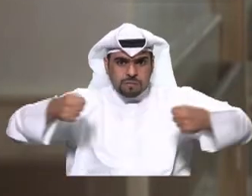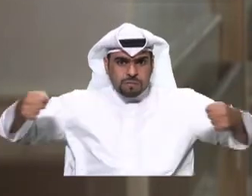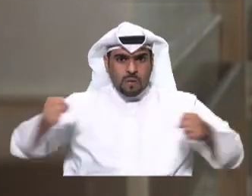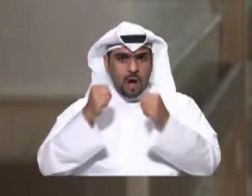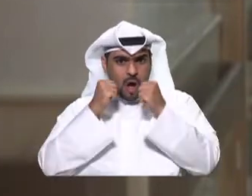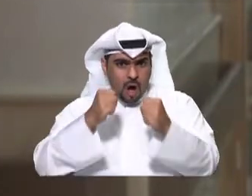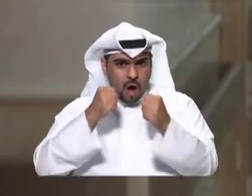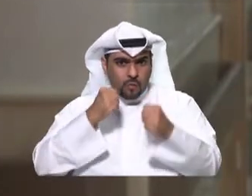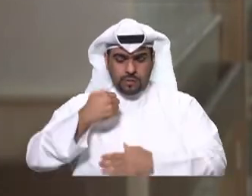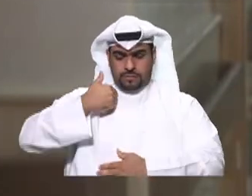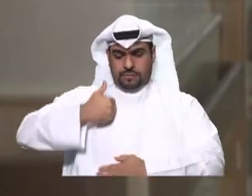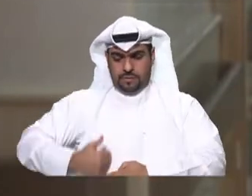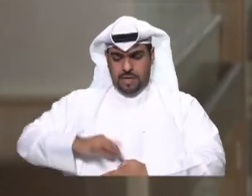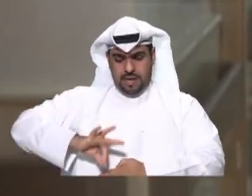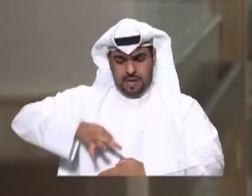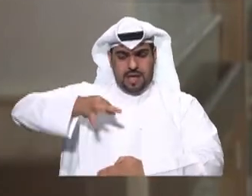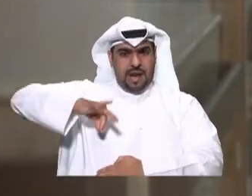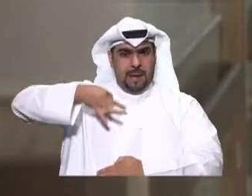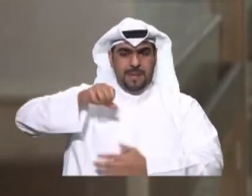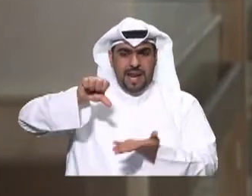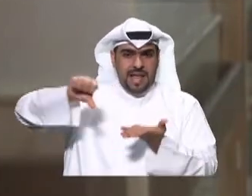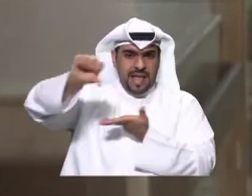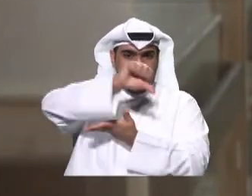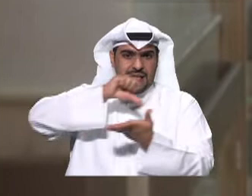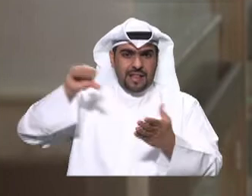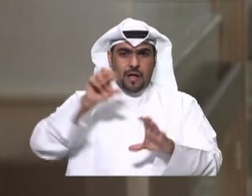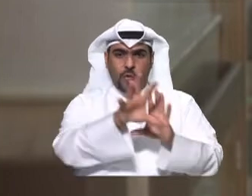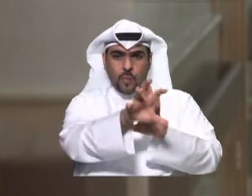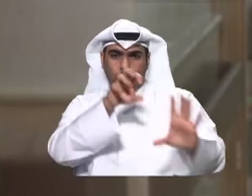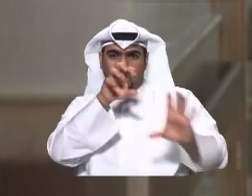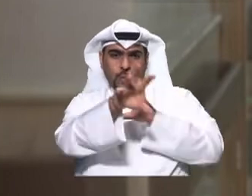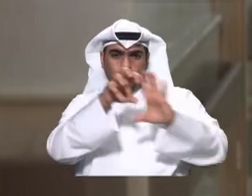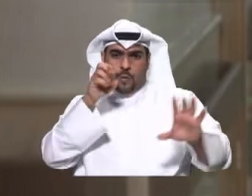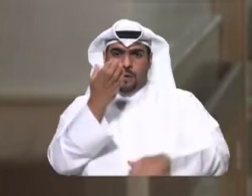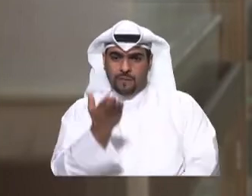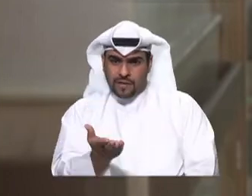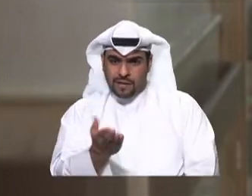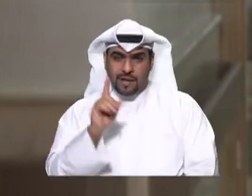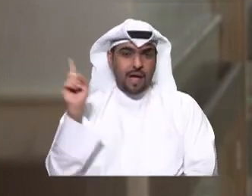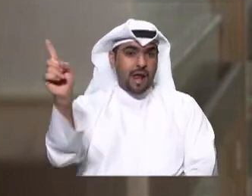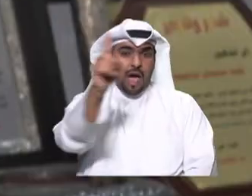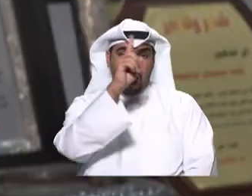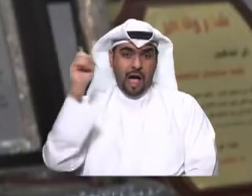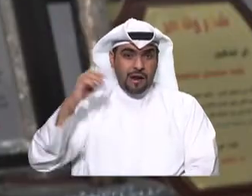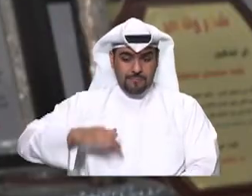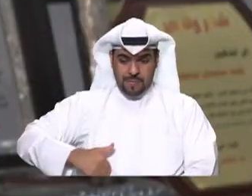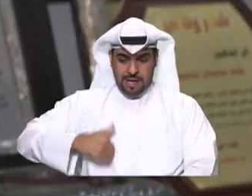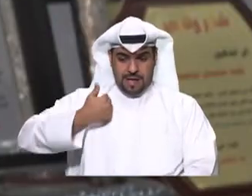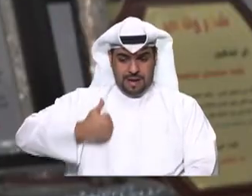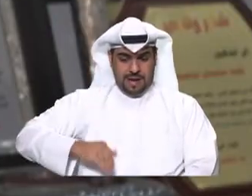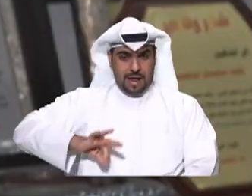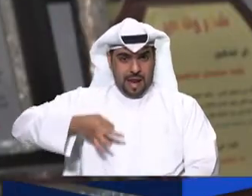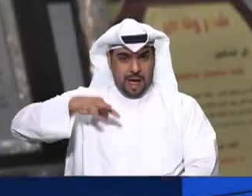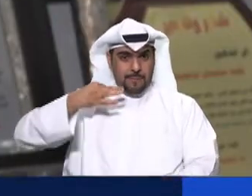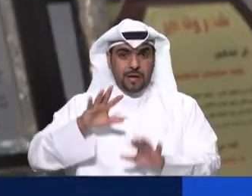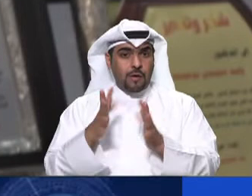المضاعفات الخطيرة. دولة الكويت تصنف الرابعة عالميا من حيث إجراء جراحات البدنة. عمليات السمنة الحين